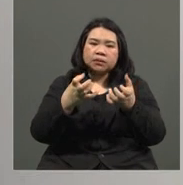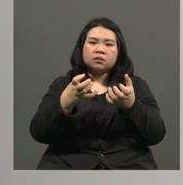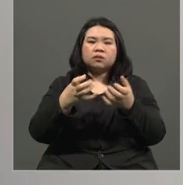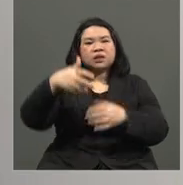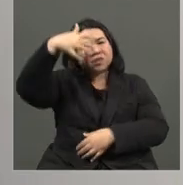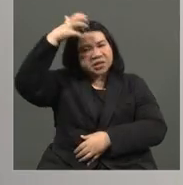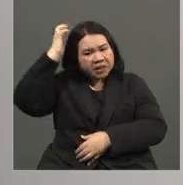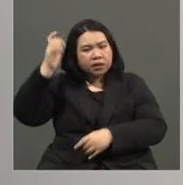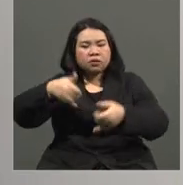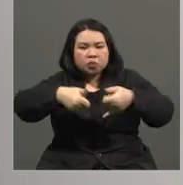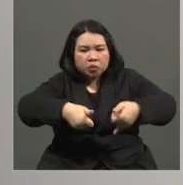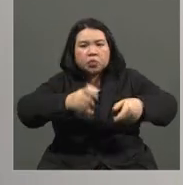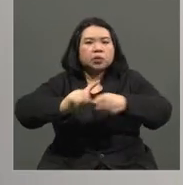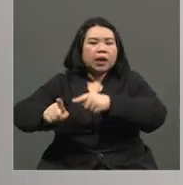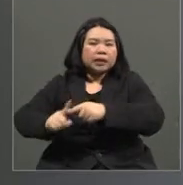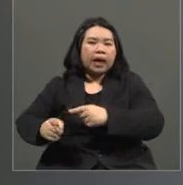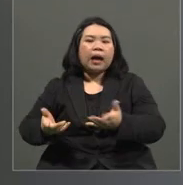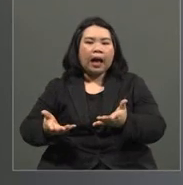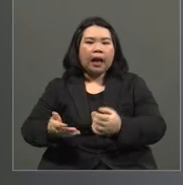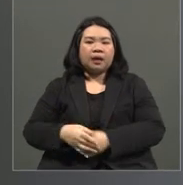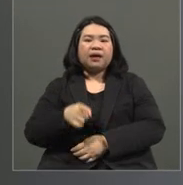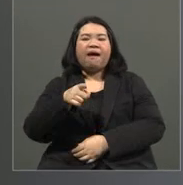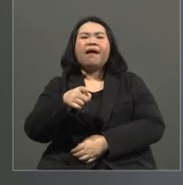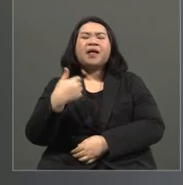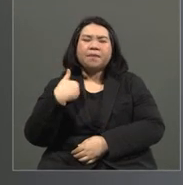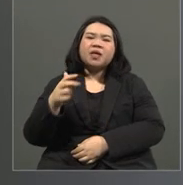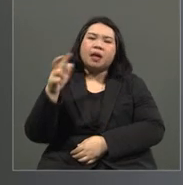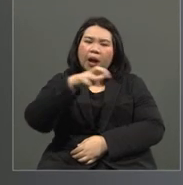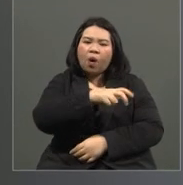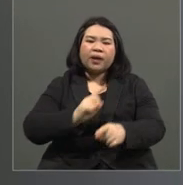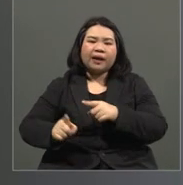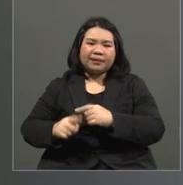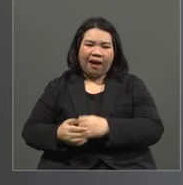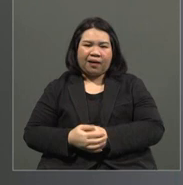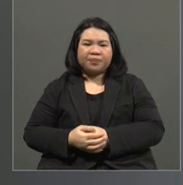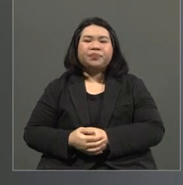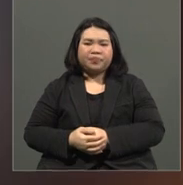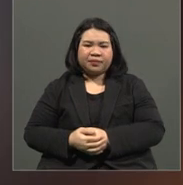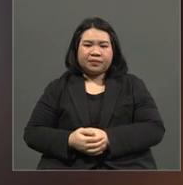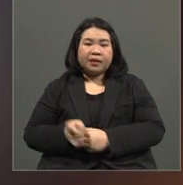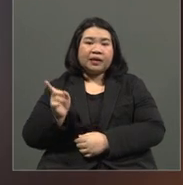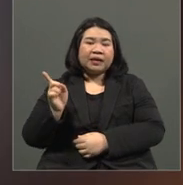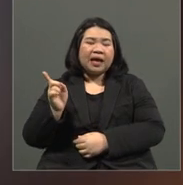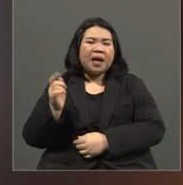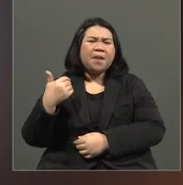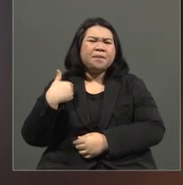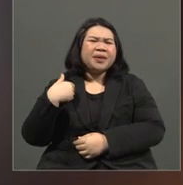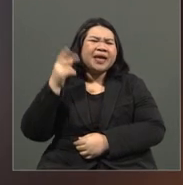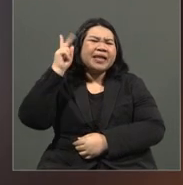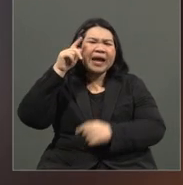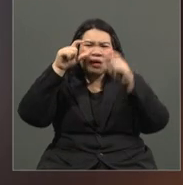สิงห์อะไรอย่างเงี้ยสิงคู่อันนี่กิเลนอ่าถูกมั้ยคล้ายๆมังกรแต่มีขาอ่าน้องพีซเนี่ยมีเชื้อจีนหน่อย